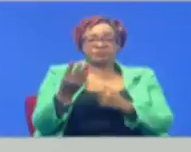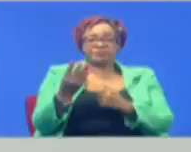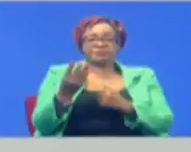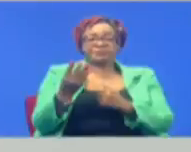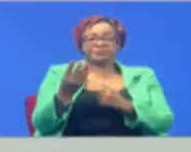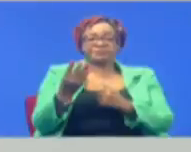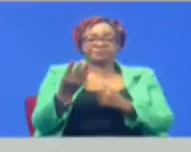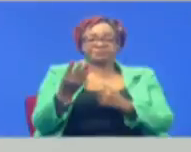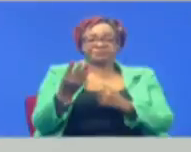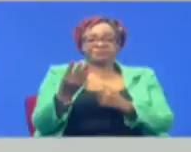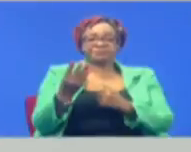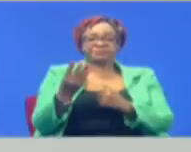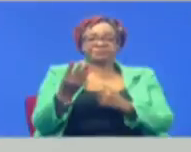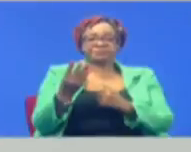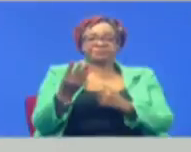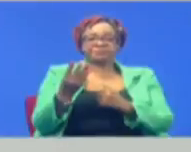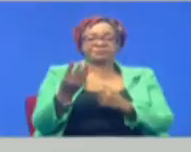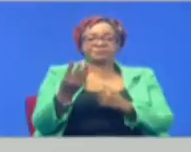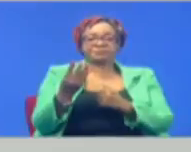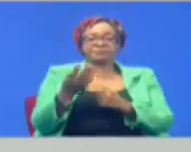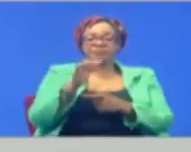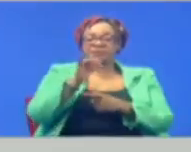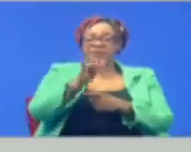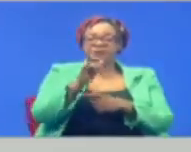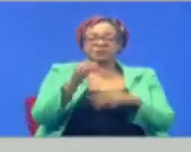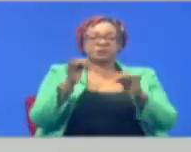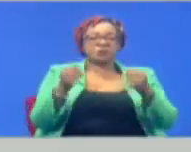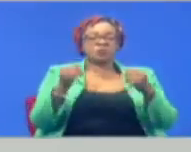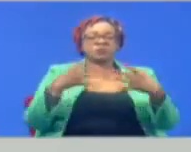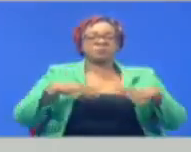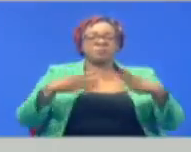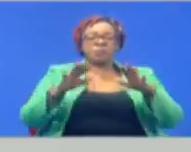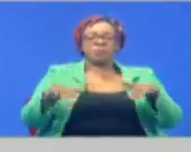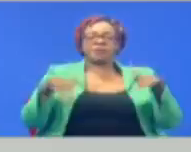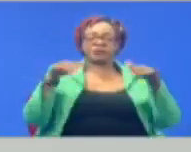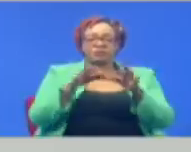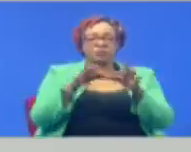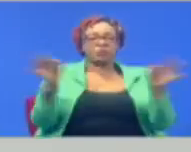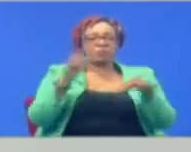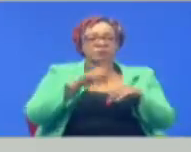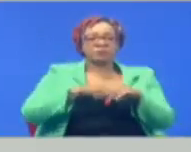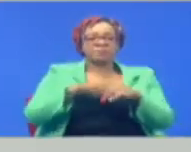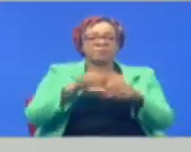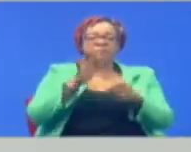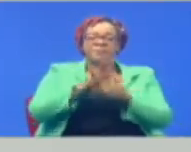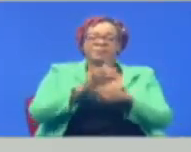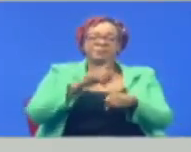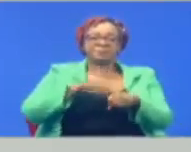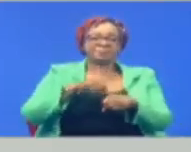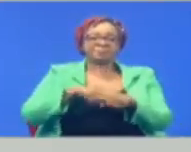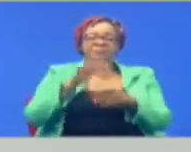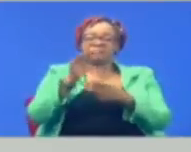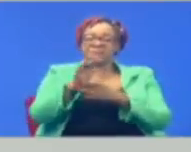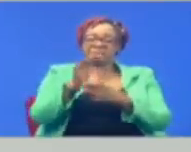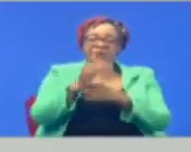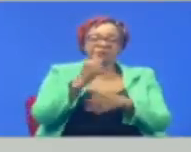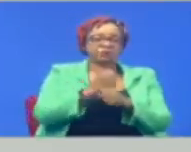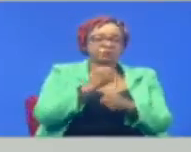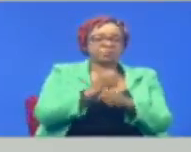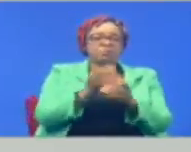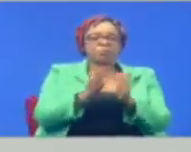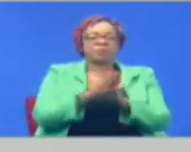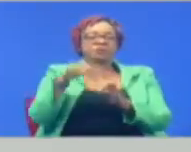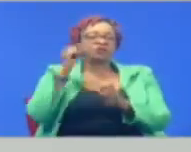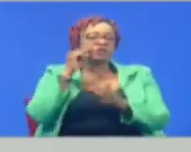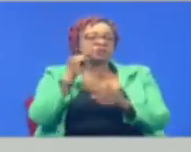Sasa hii ndio taarifa babu kubwa ambayo wengi wamekuwa kisubiri, na kwa miaka mingi jamii imekuwa ikihusisha kazi fulani na jinsia fulani, kwa maana kwamba kazi hizi